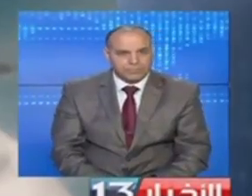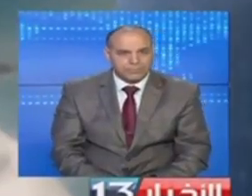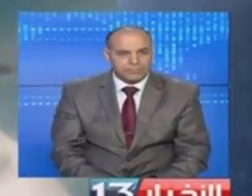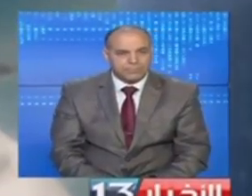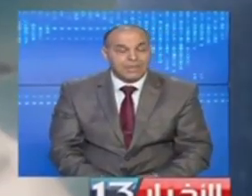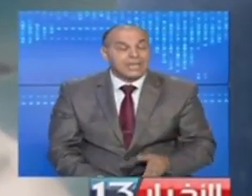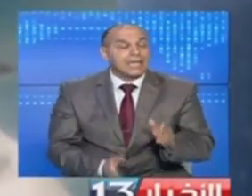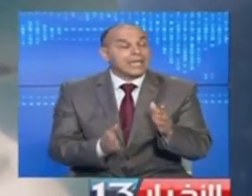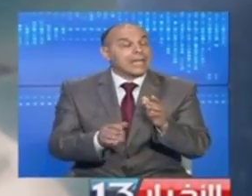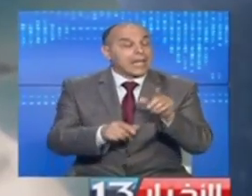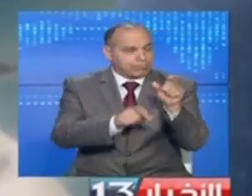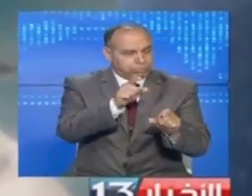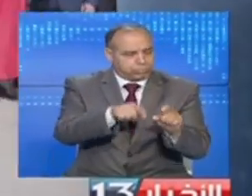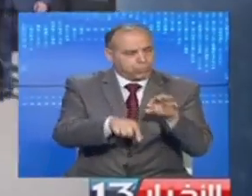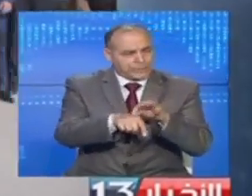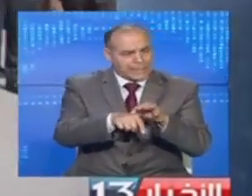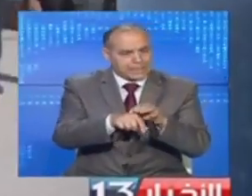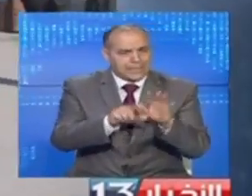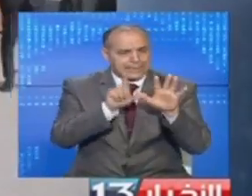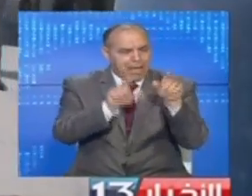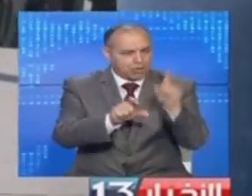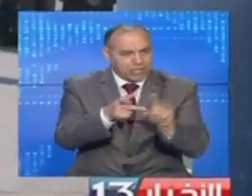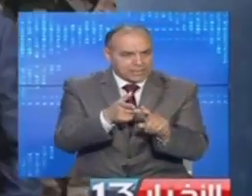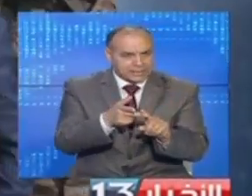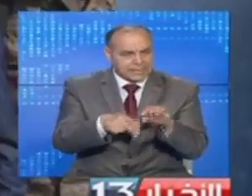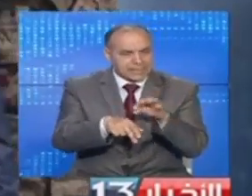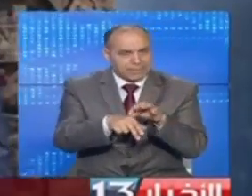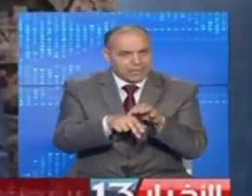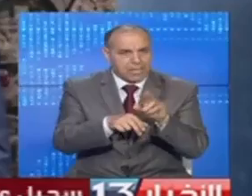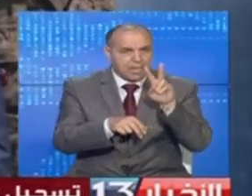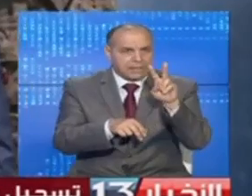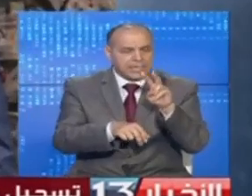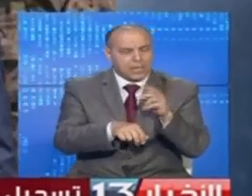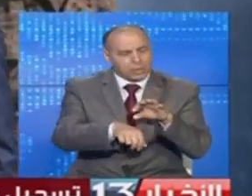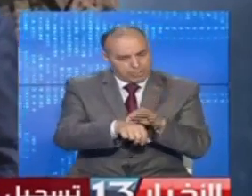البعثة الصحية المتكونة من 7 أفراد، عدد 2 أطباء